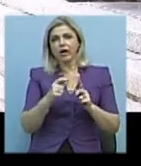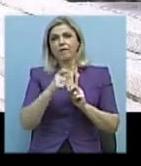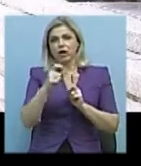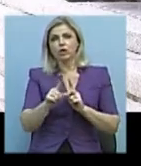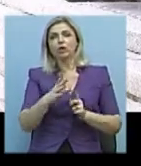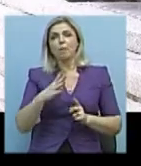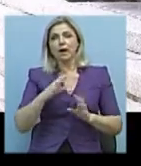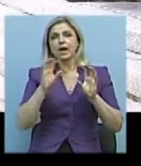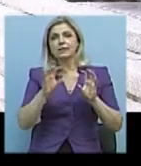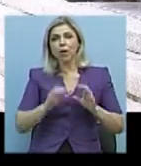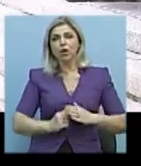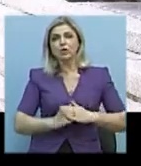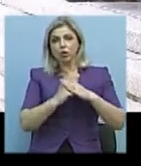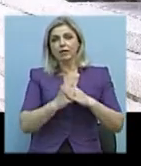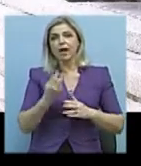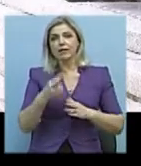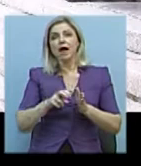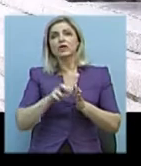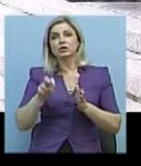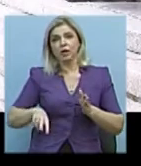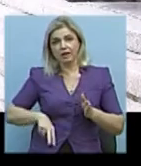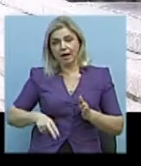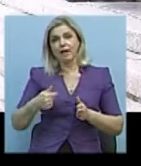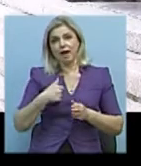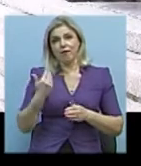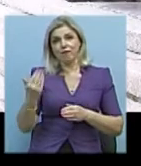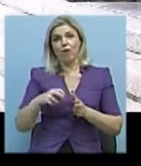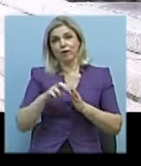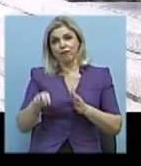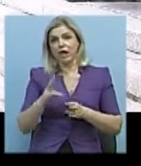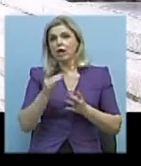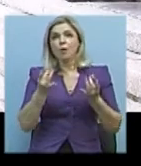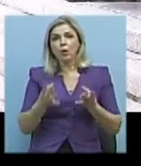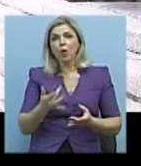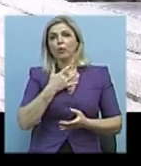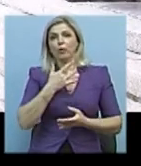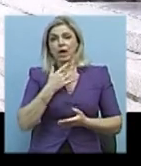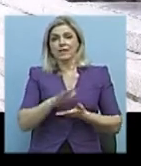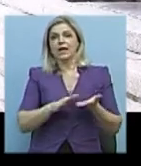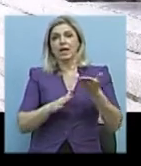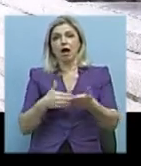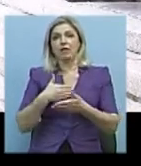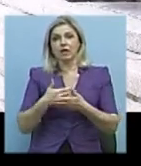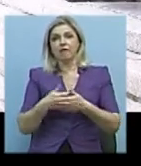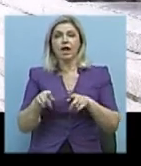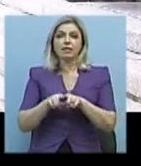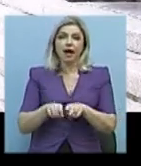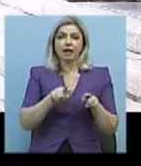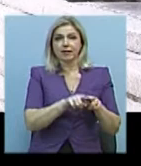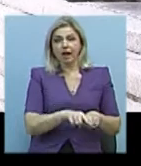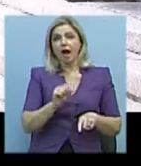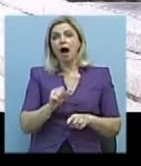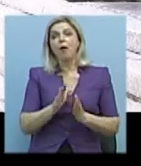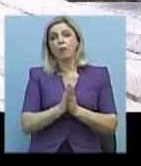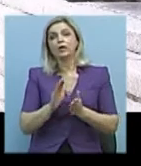законні підстави для відсторонення, наприклад, директора, я його відстороню. Не просто голослівні заяви активістів, що от він такий чи такий. Тобто,